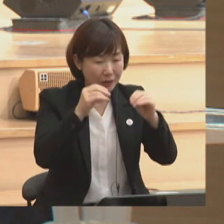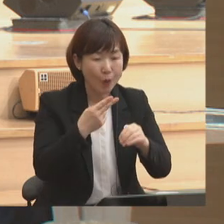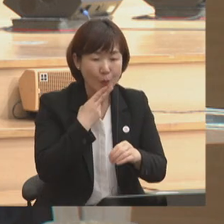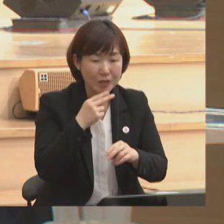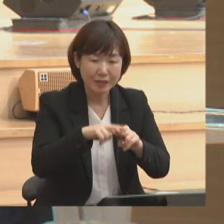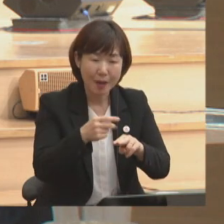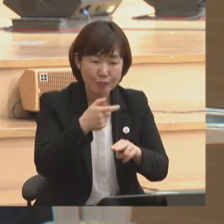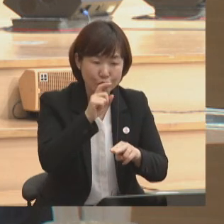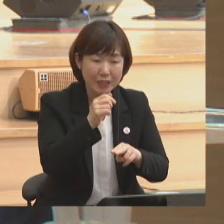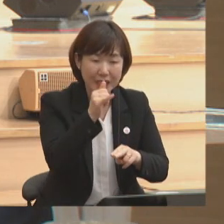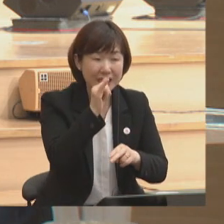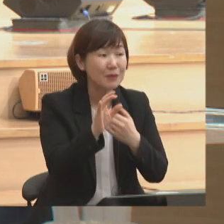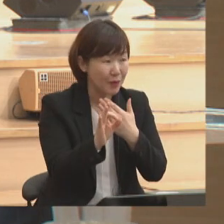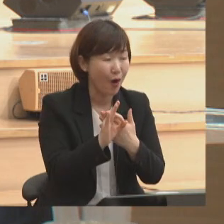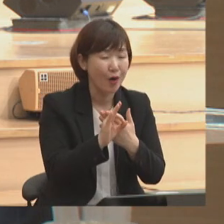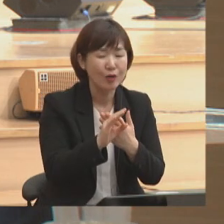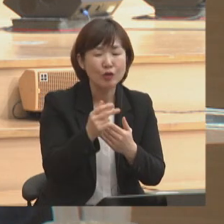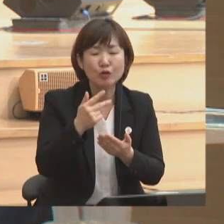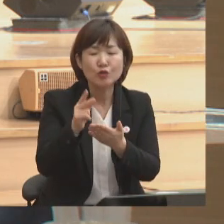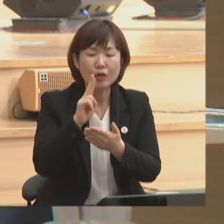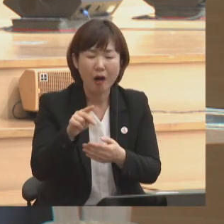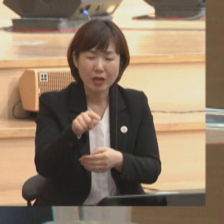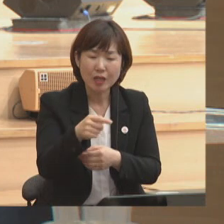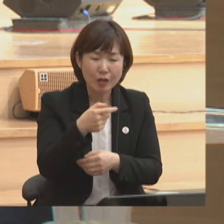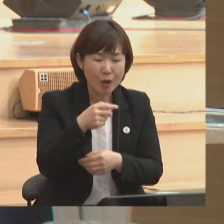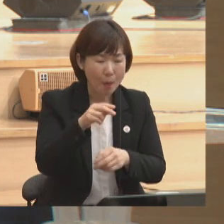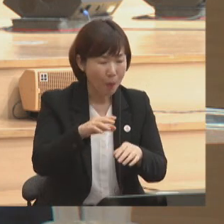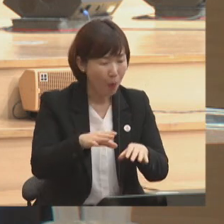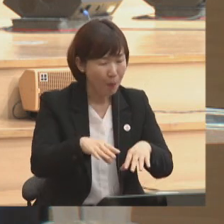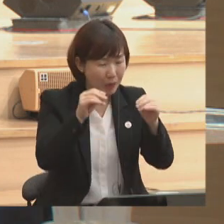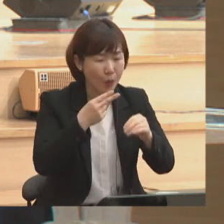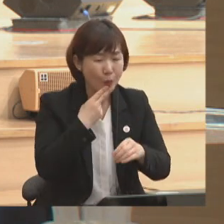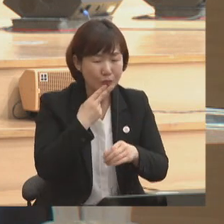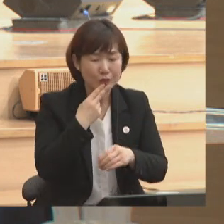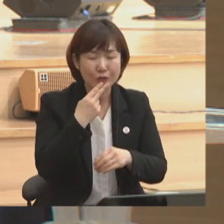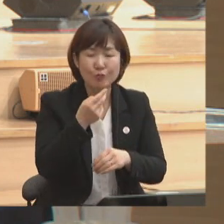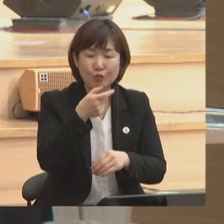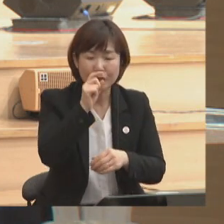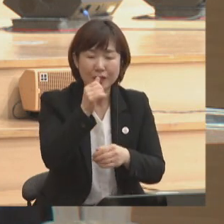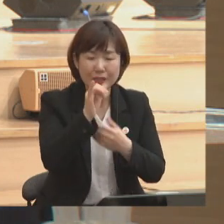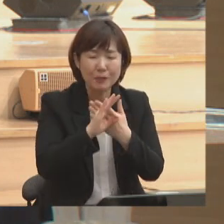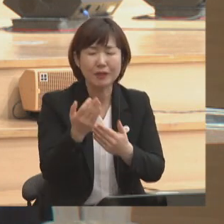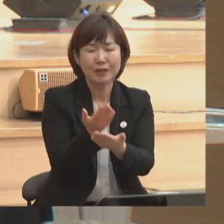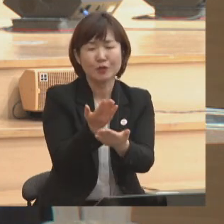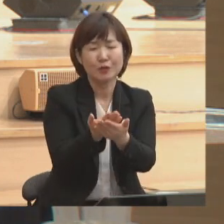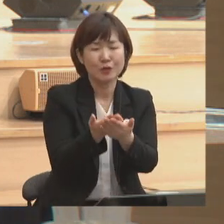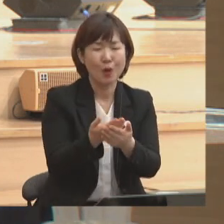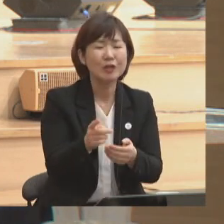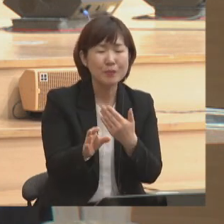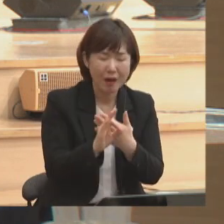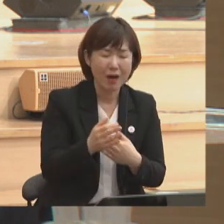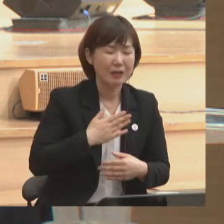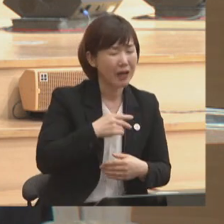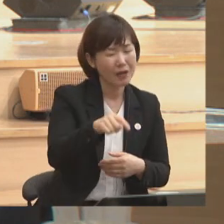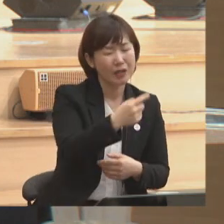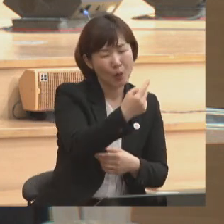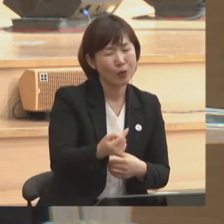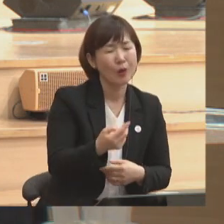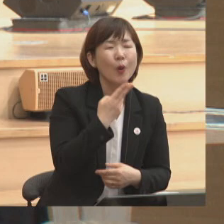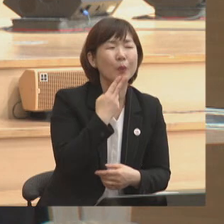읽어볼게요. 여자가 이르되 주여 그런 물을 내게 주사 목마르지도 않고 또 여기 물길로 오지도 않게